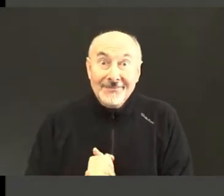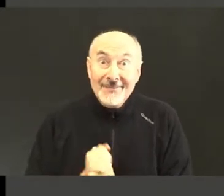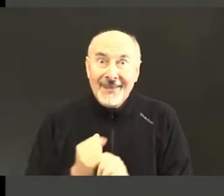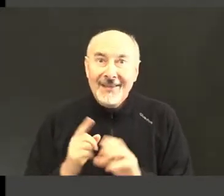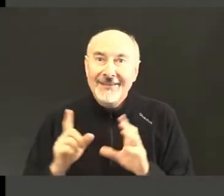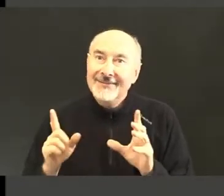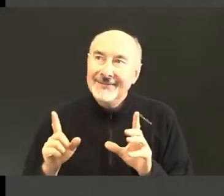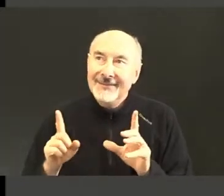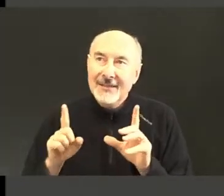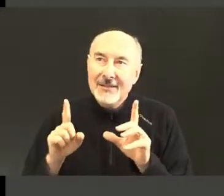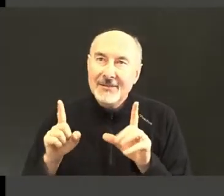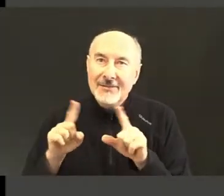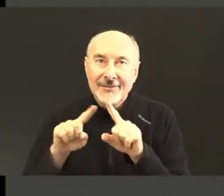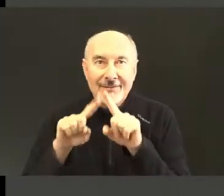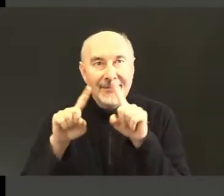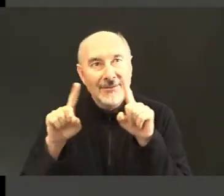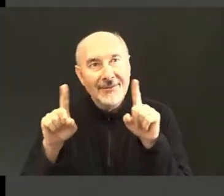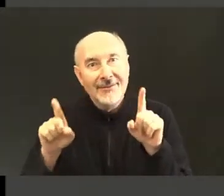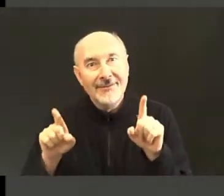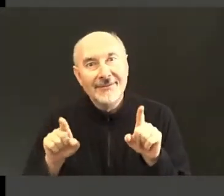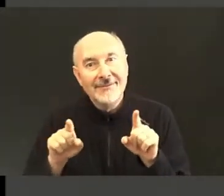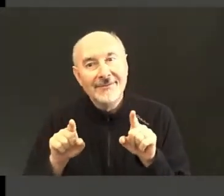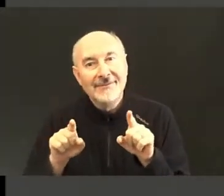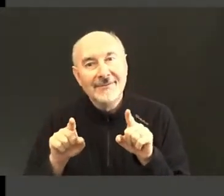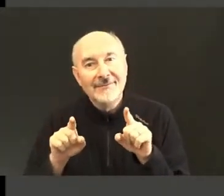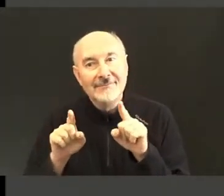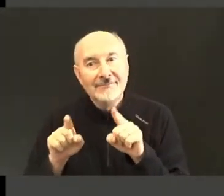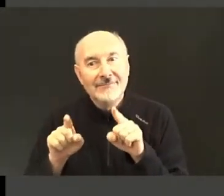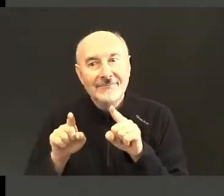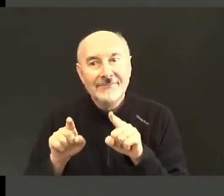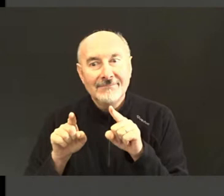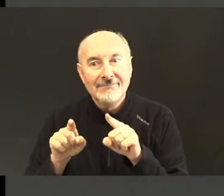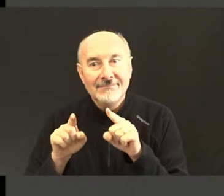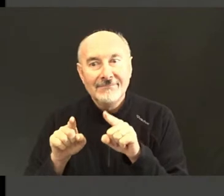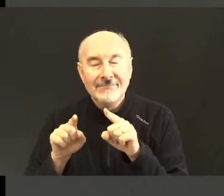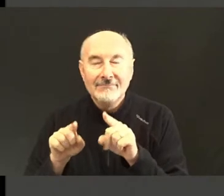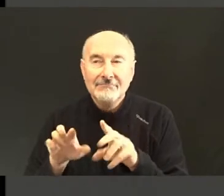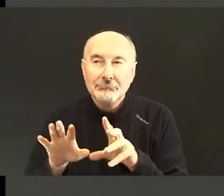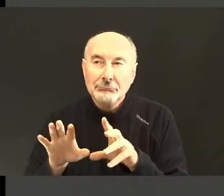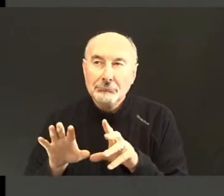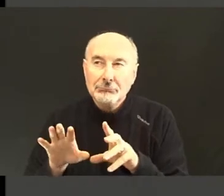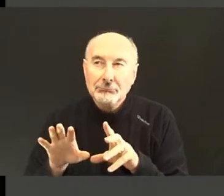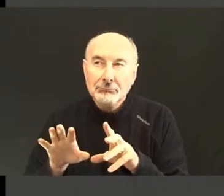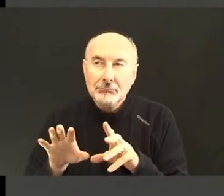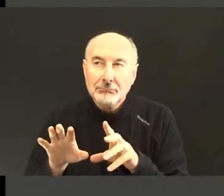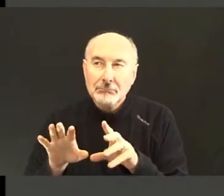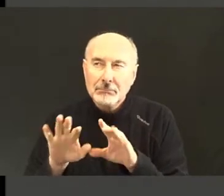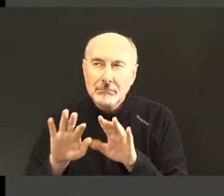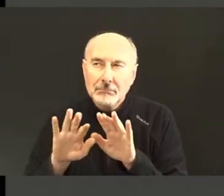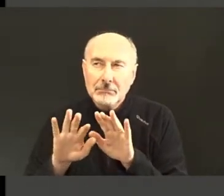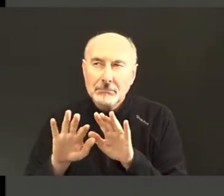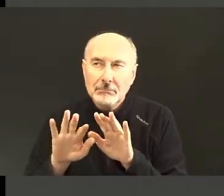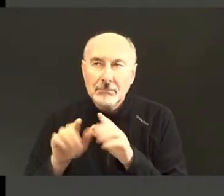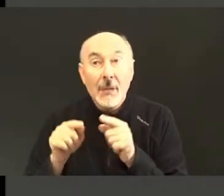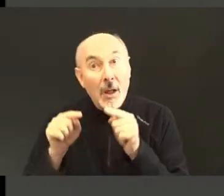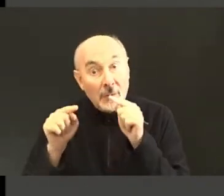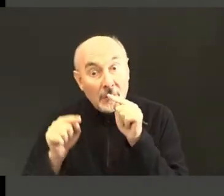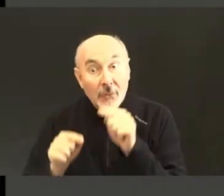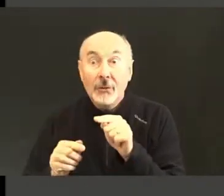Sull'Europa una versione e una visione immutata su